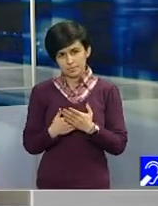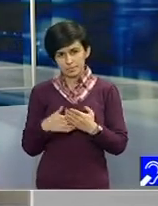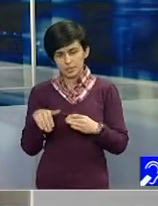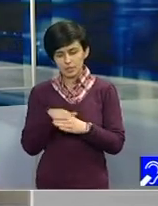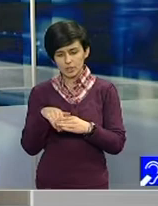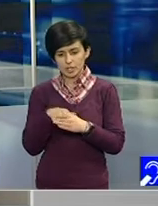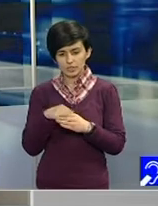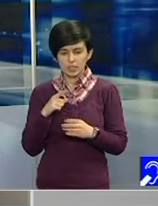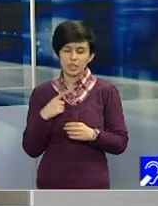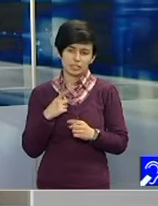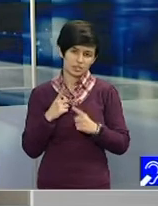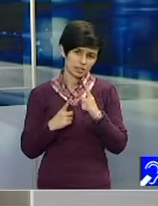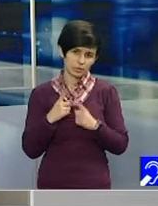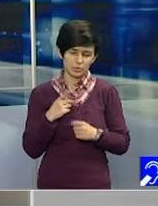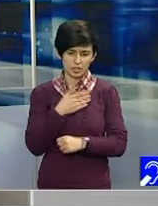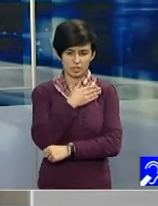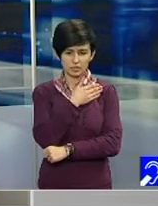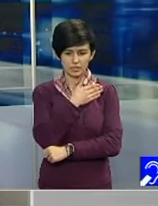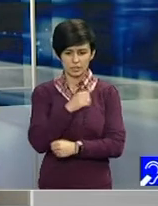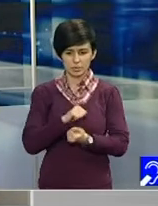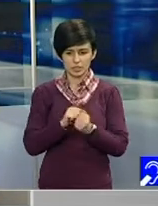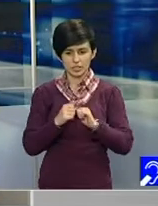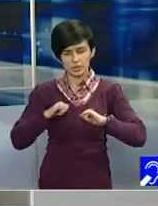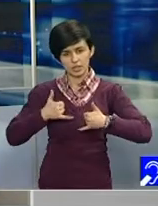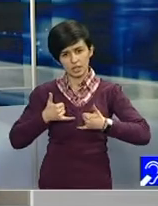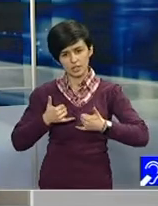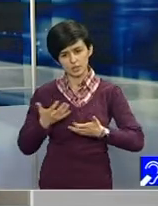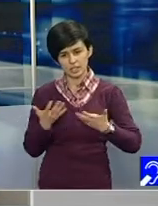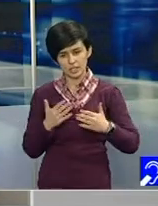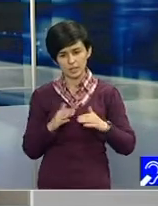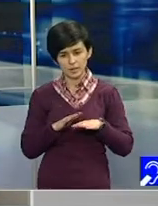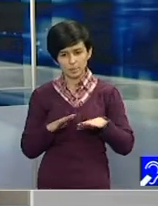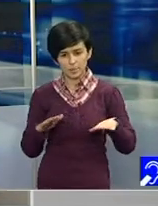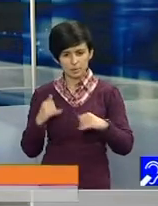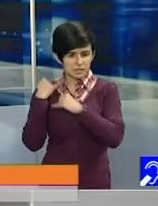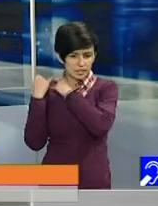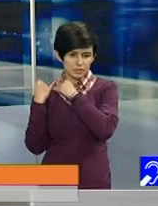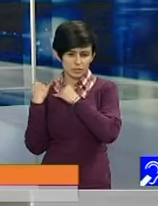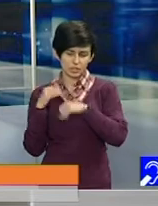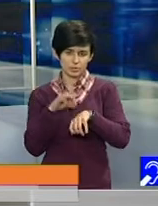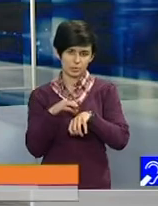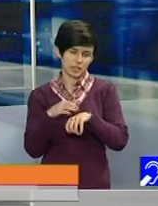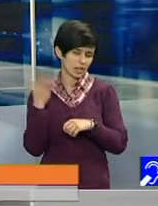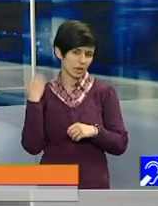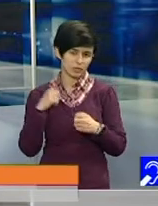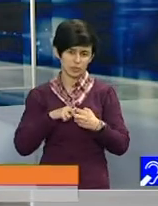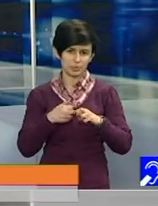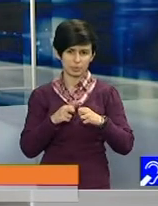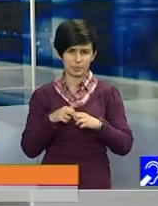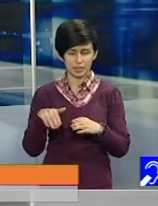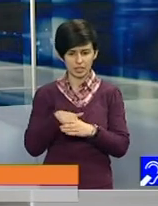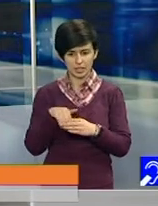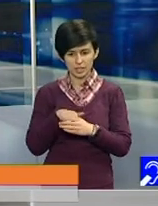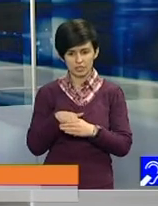anumite companii sau sunt cazuri în care, pe baza istoricului medical, au fost câteva probleme la angajare, însă întotdeauna